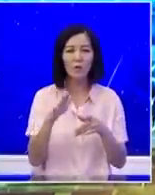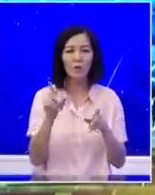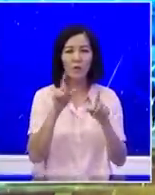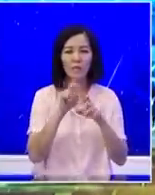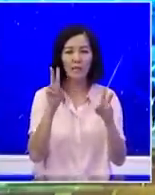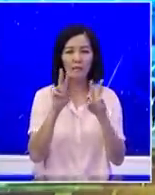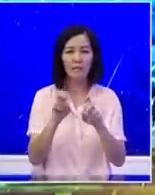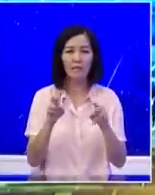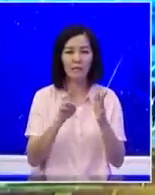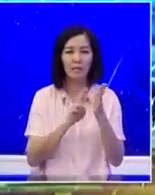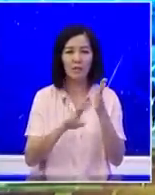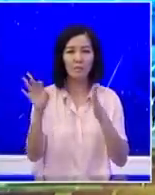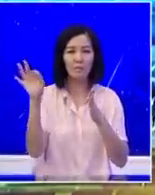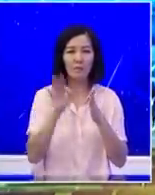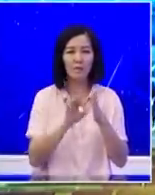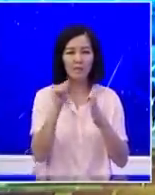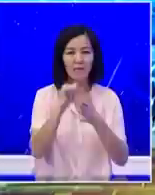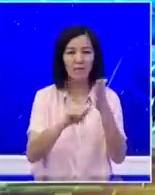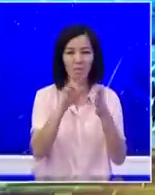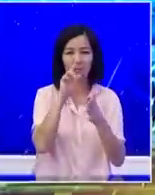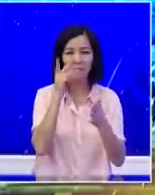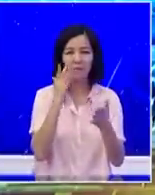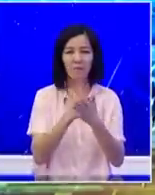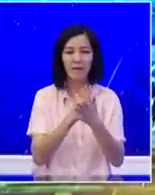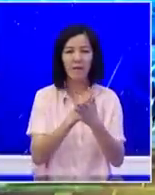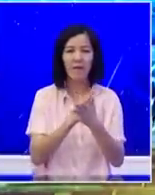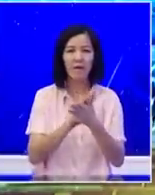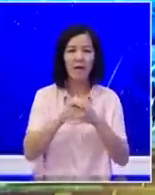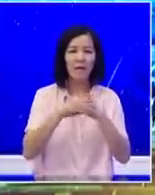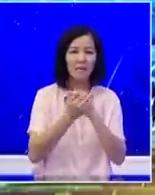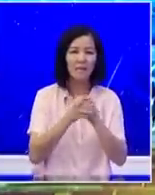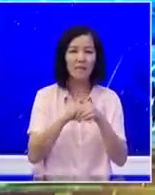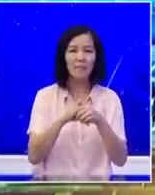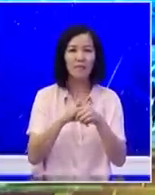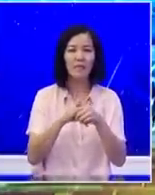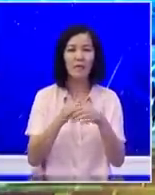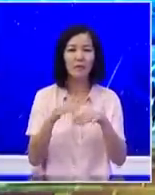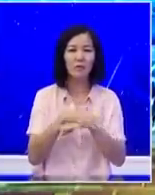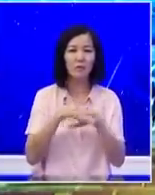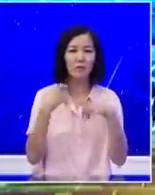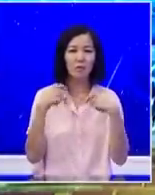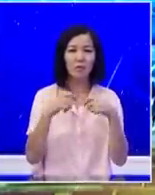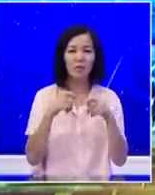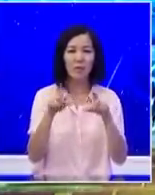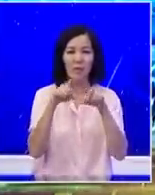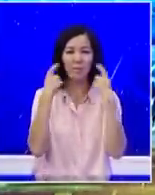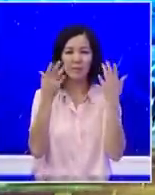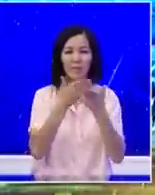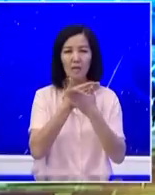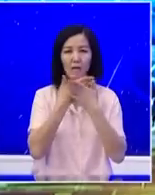нысанды тексерді. 70%-нан олқылық анықталды. Антисептиктер қойылмаған тұрғындар сауда нысандарына маскасыз